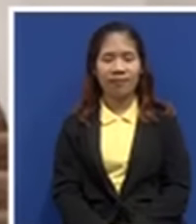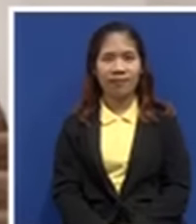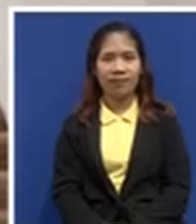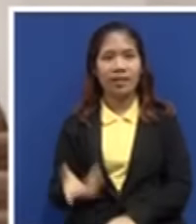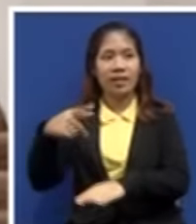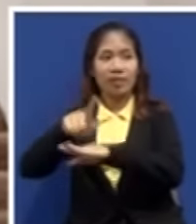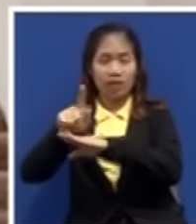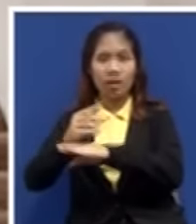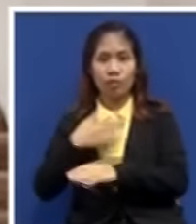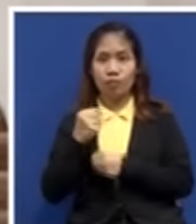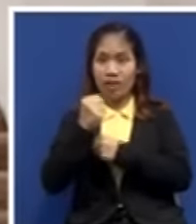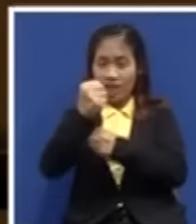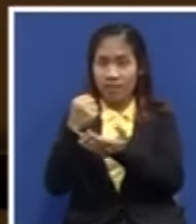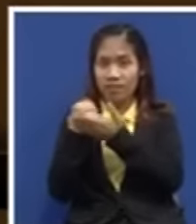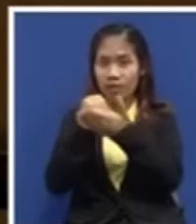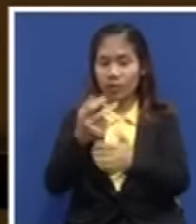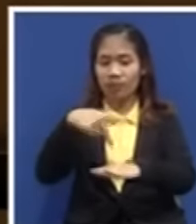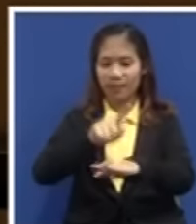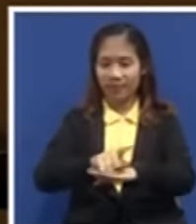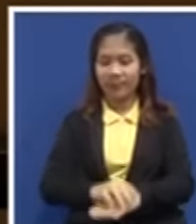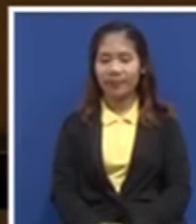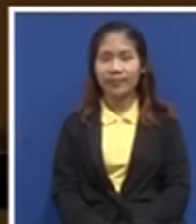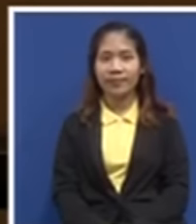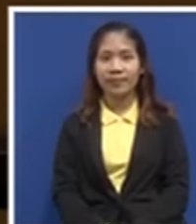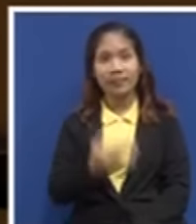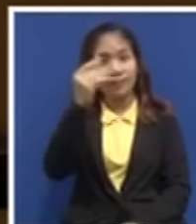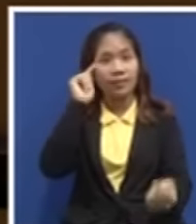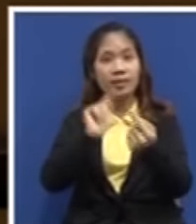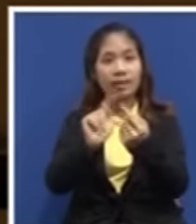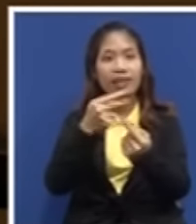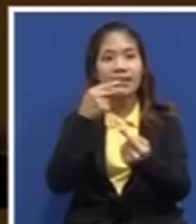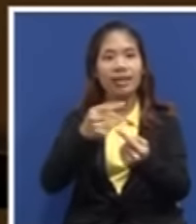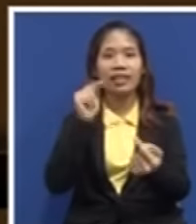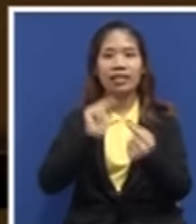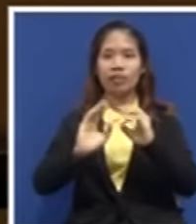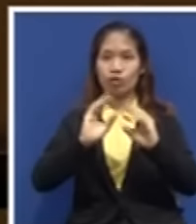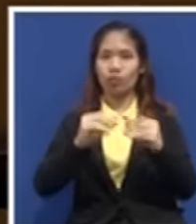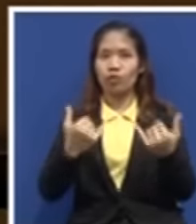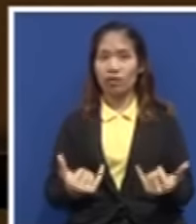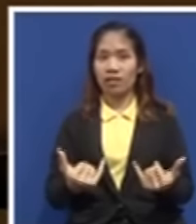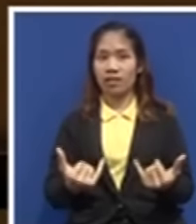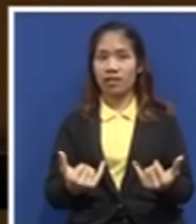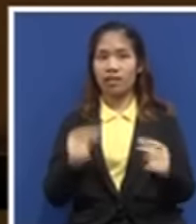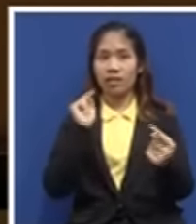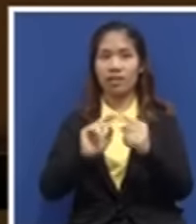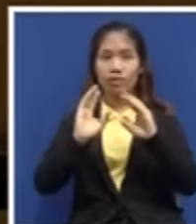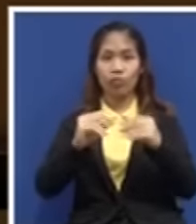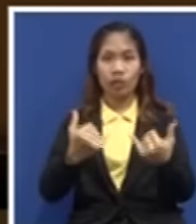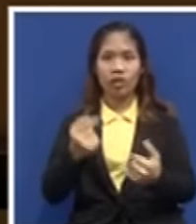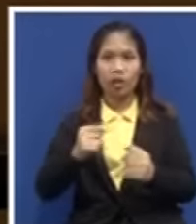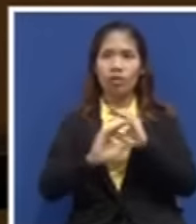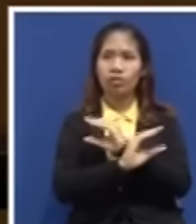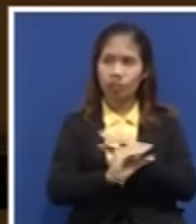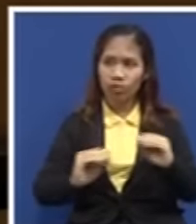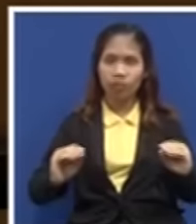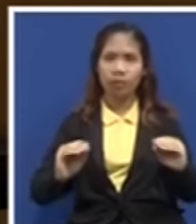ท่านประธานครับผมพยายามจะช่วยท่านประธานนะครับเพื่อให้เห็นได้ว่าที่ประชุมแห่งนี้ที่ประชุมแห่งนี้ต้องมีความสงบเรียบ